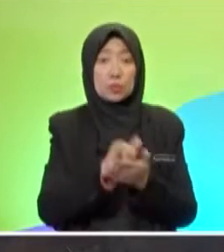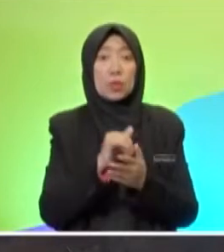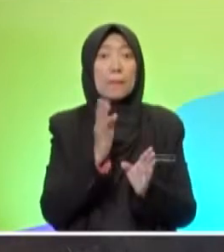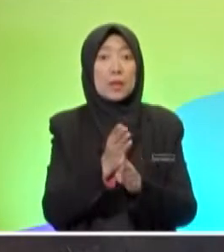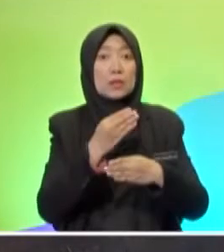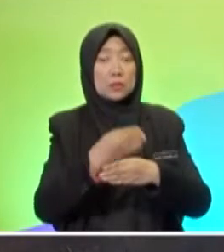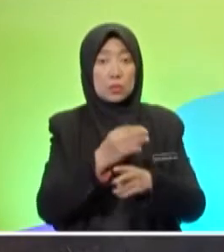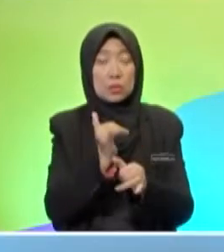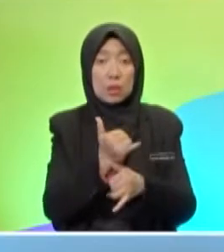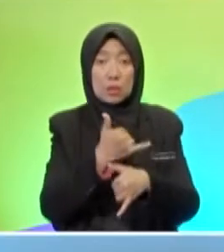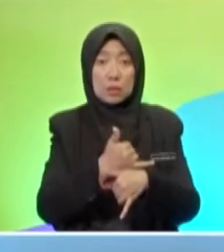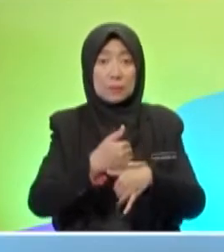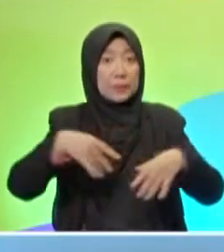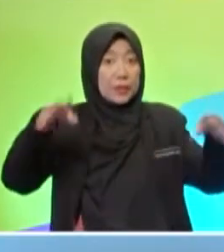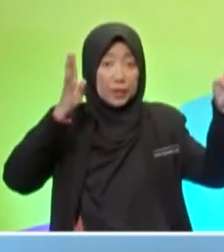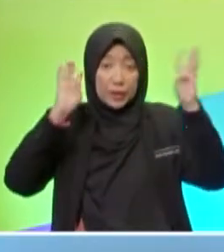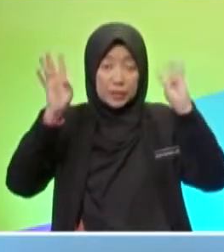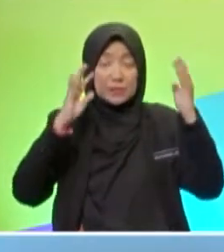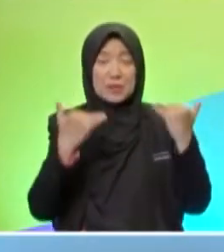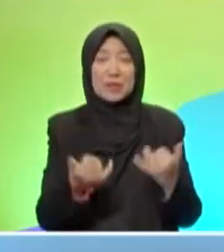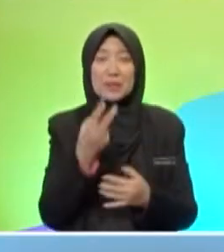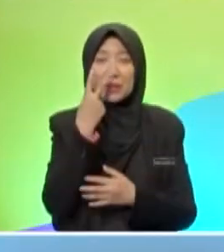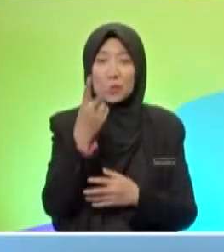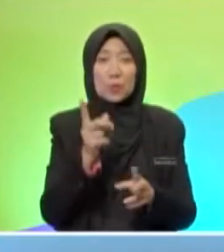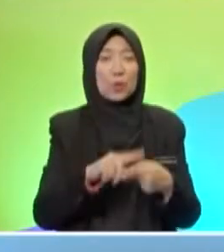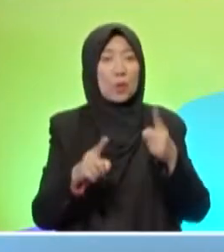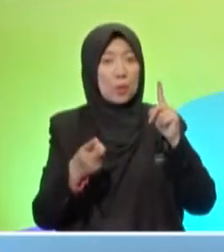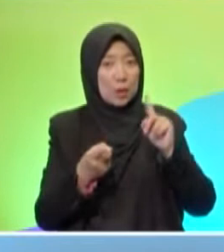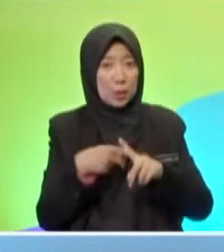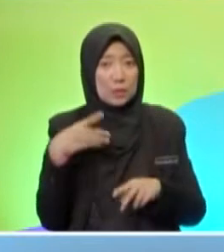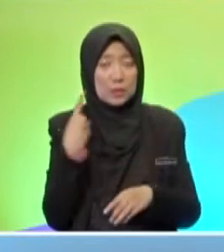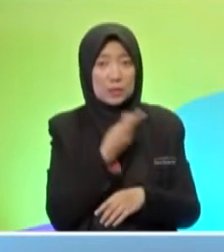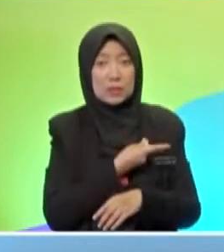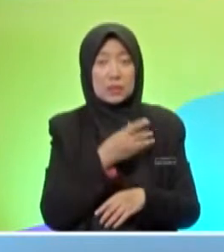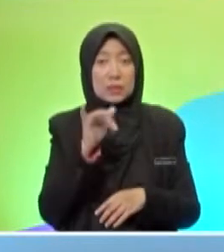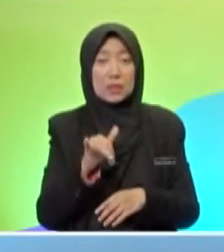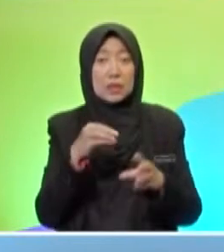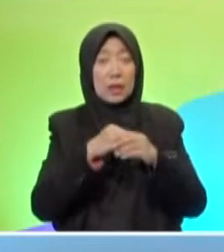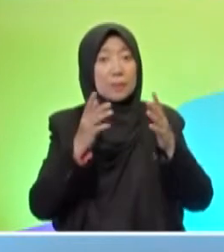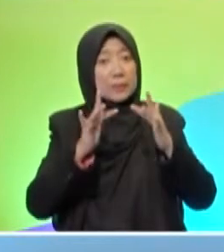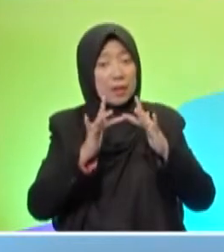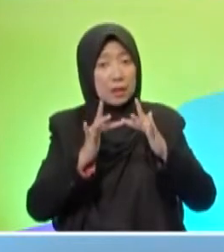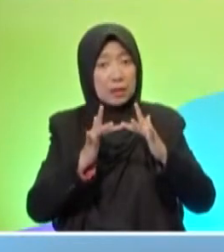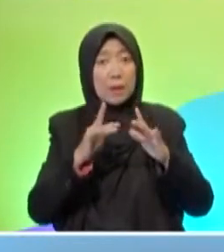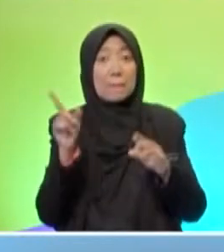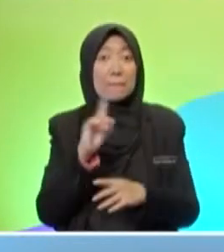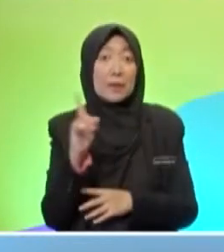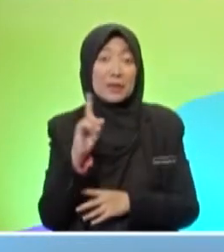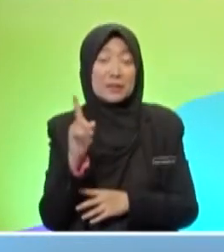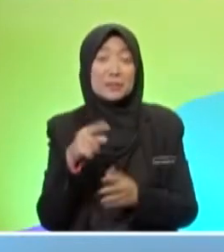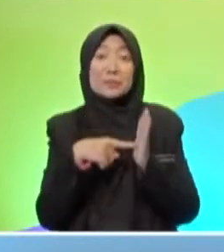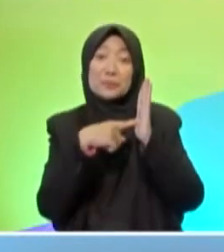kritis ya sekarang Jose kita tengok pula kawan-kawan saya ini murid-murid di dalam talian mana anda punya kalian